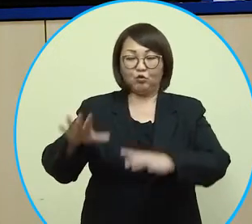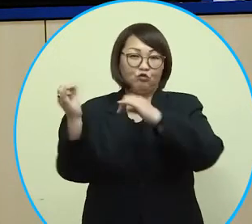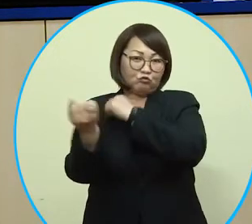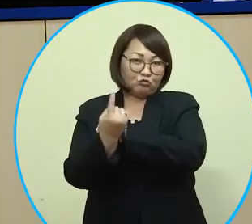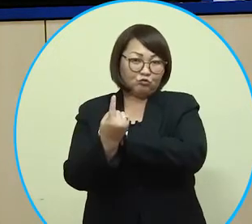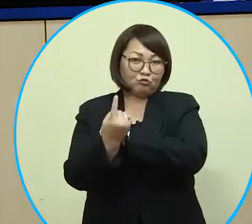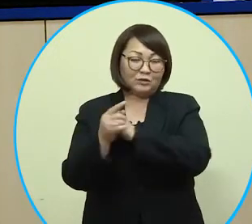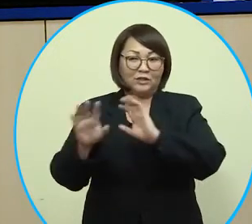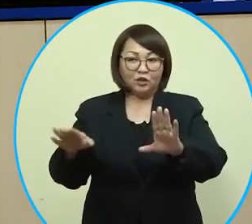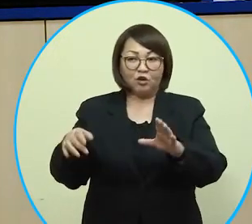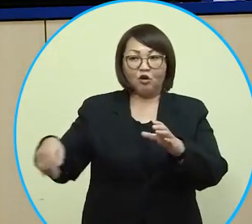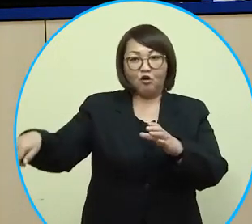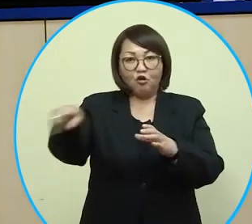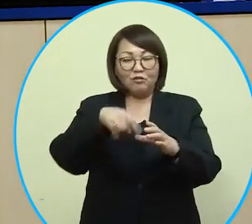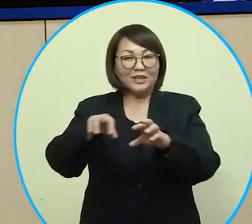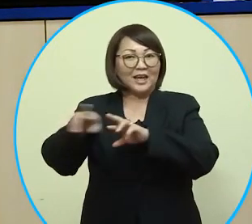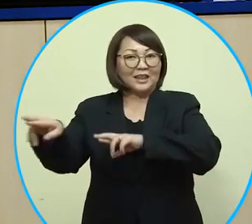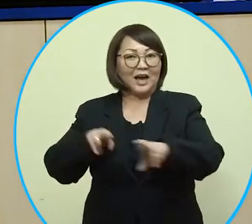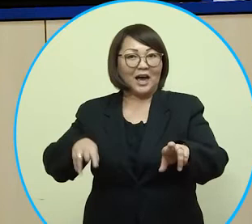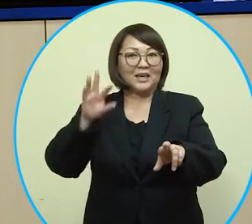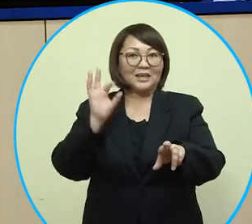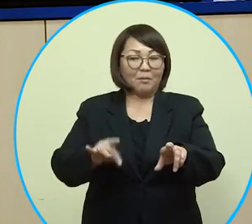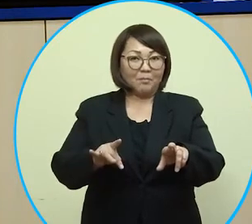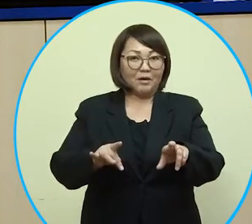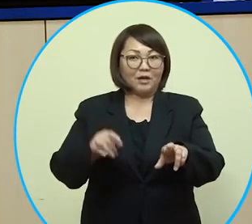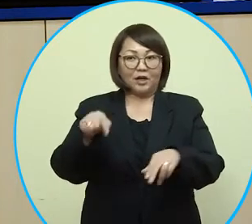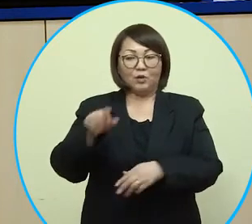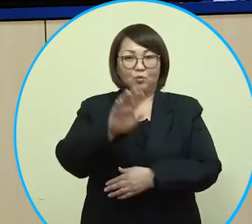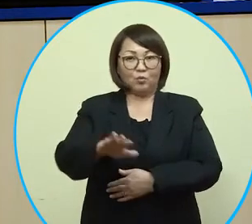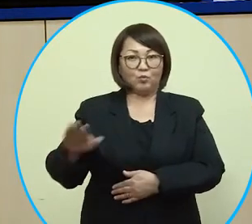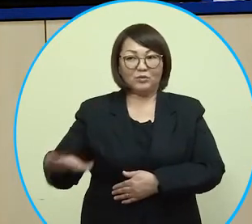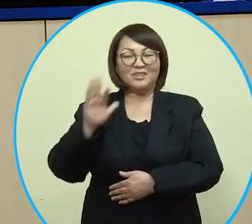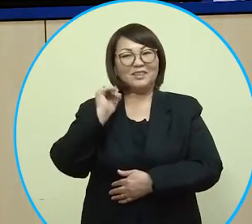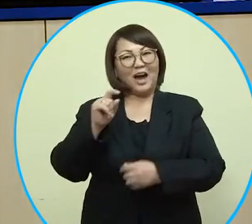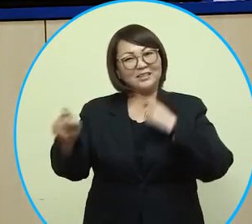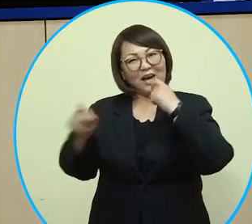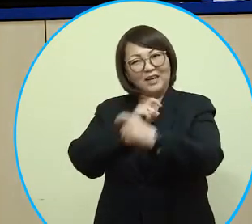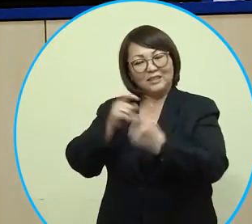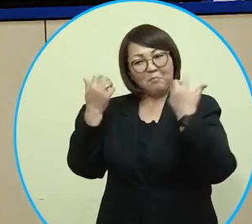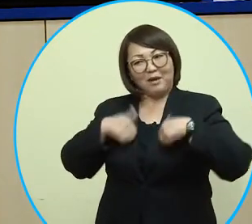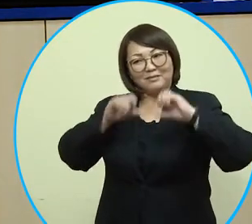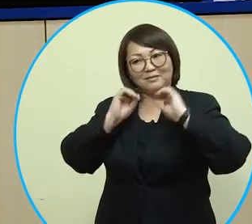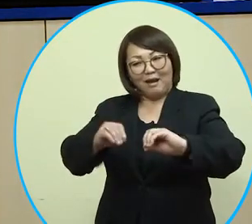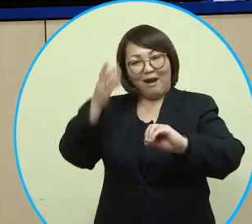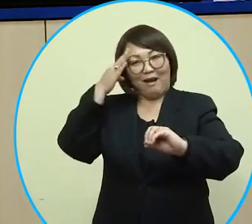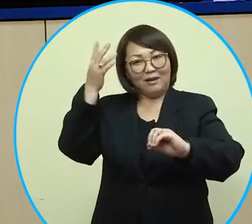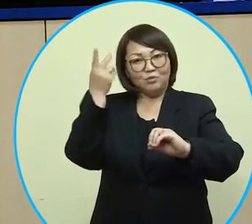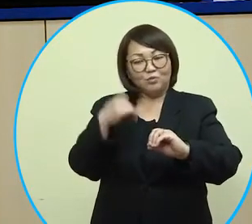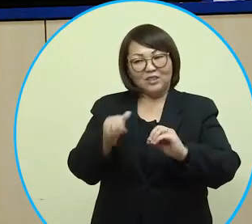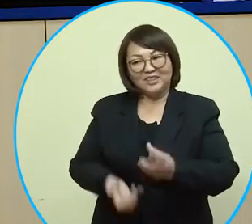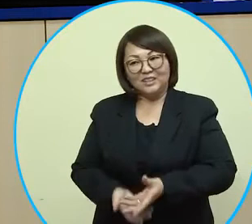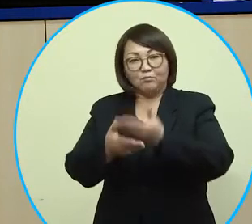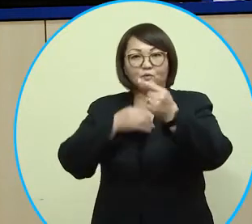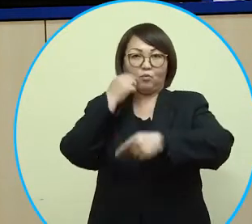хүхтүүддийн онцилуғы тэдгэр хоормдийн ялгаа ямар бэдгийн, хэдгэр хүхт хэлхэн ажиллэж сурж вархулсулах үйл